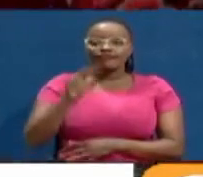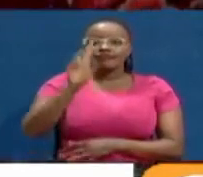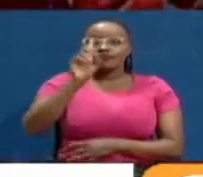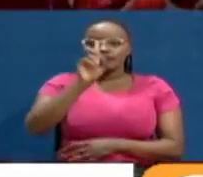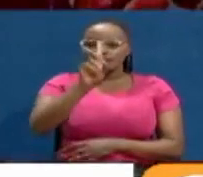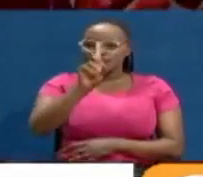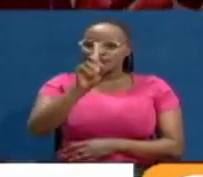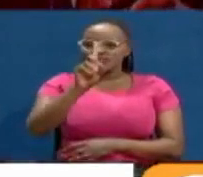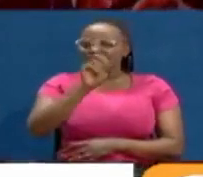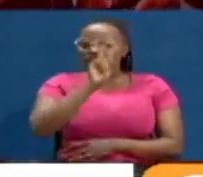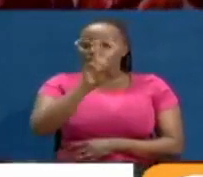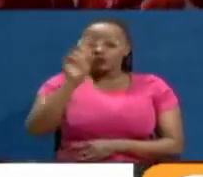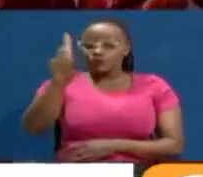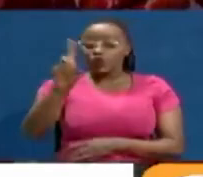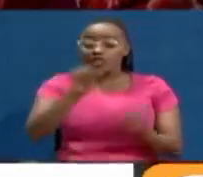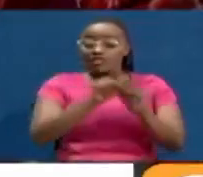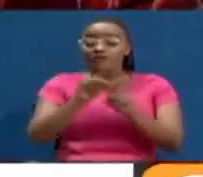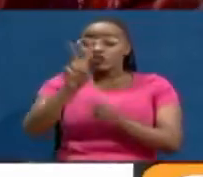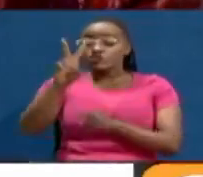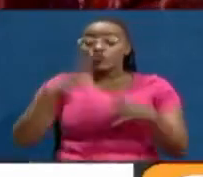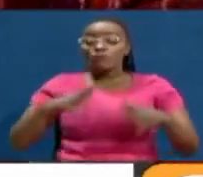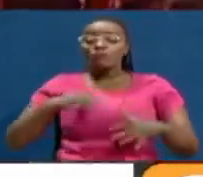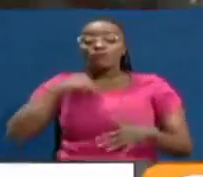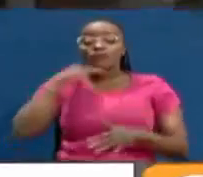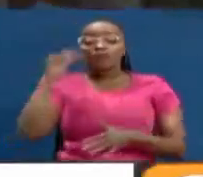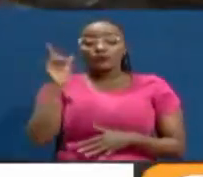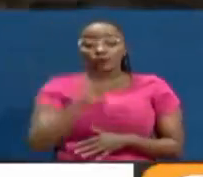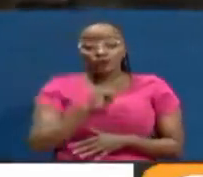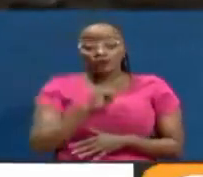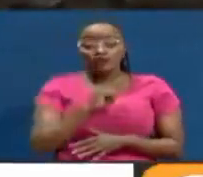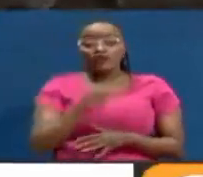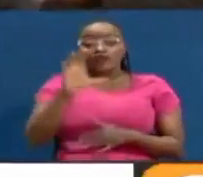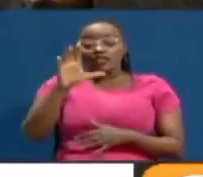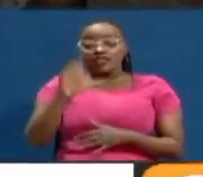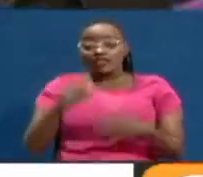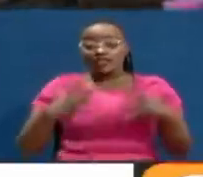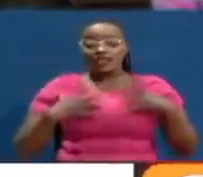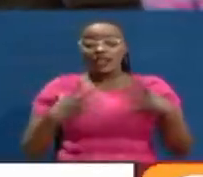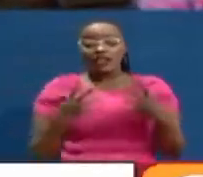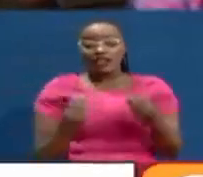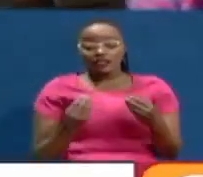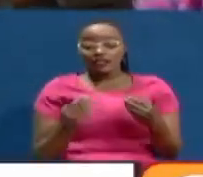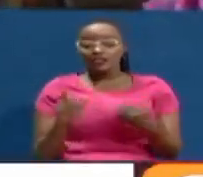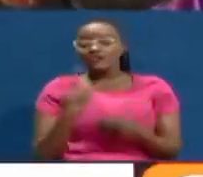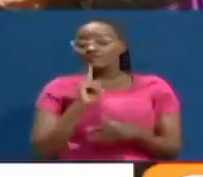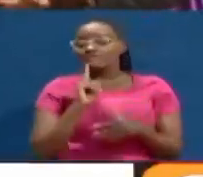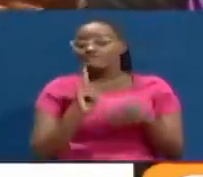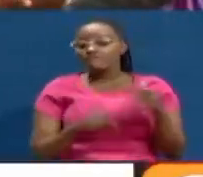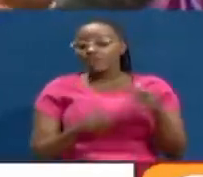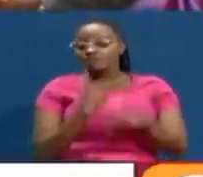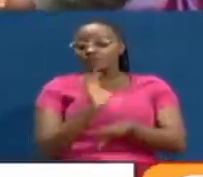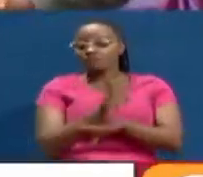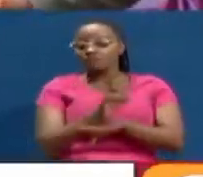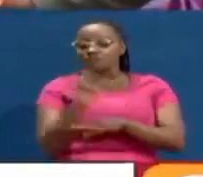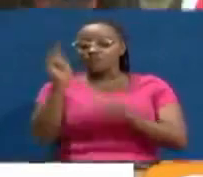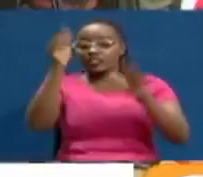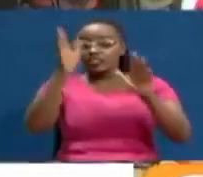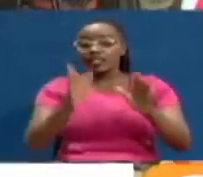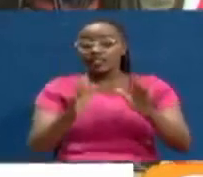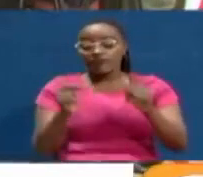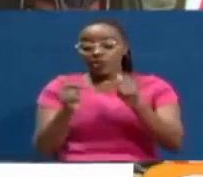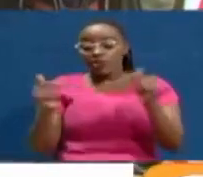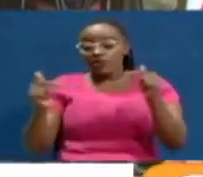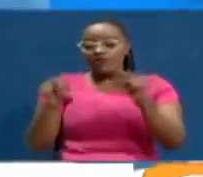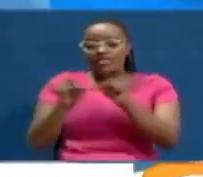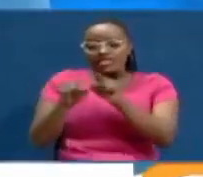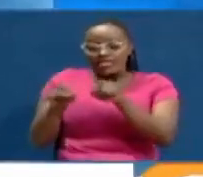102,221, vifo viwili vikinakiliwa leo. Waziri wa afya Mutahi Kagwe akionya Wakenya dhidi